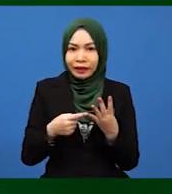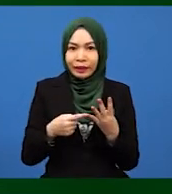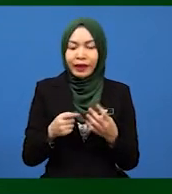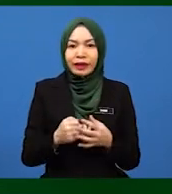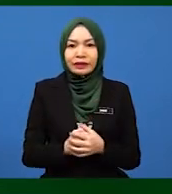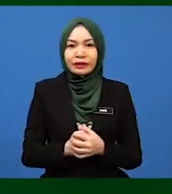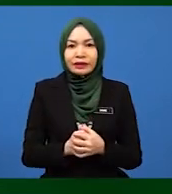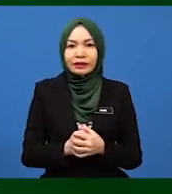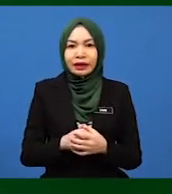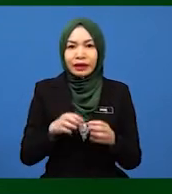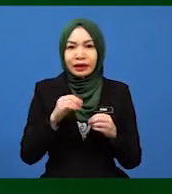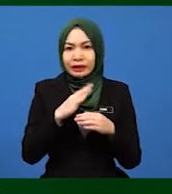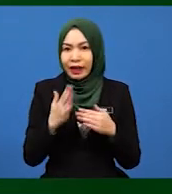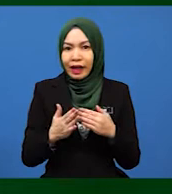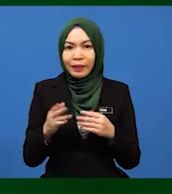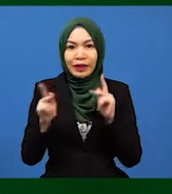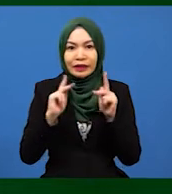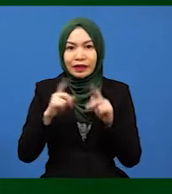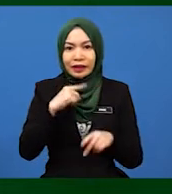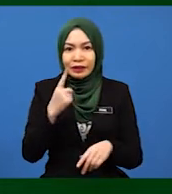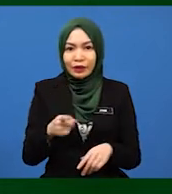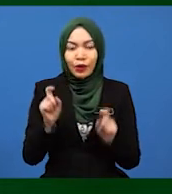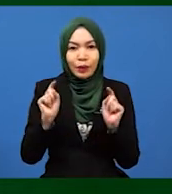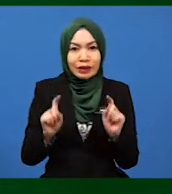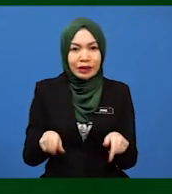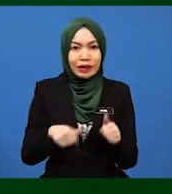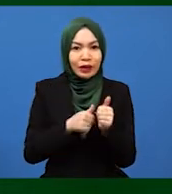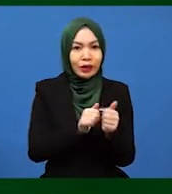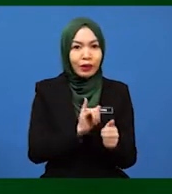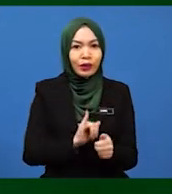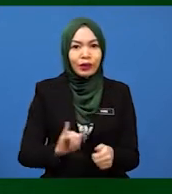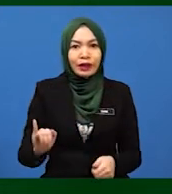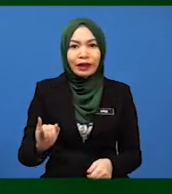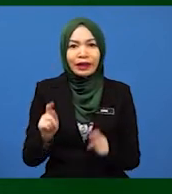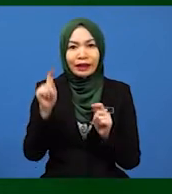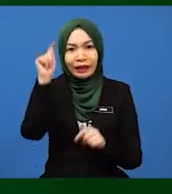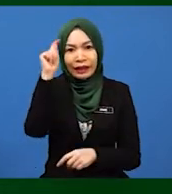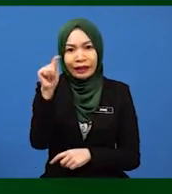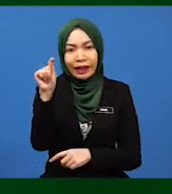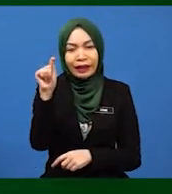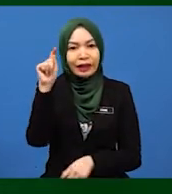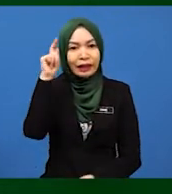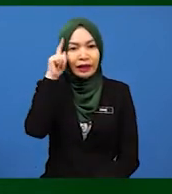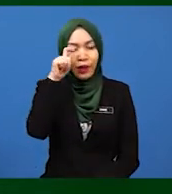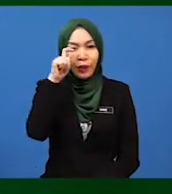Keempat, selepas kata seru mesti diikuti tanda koma.